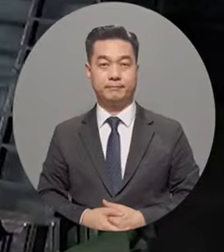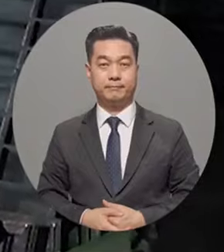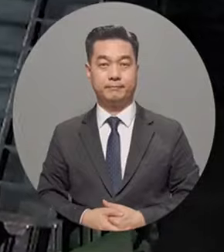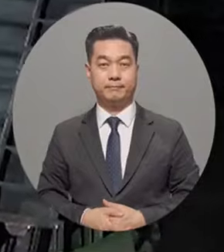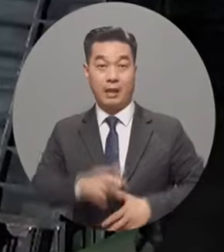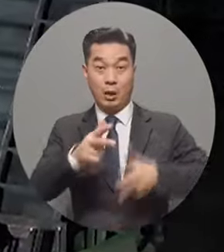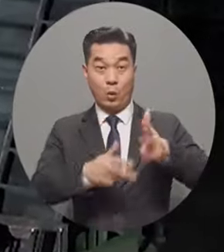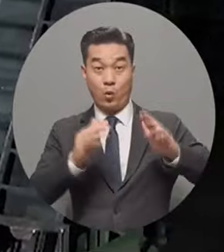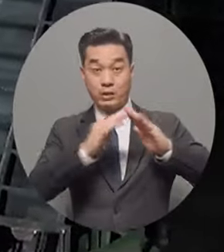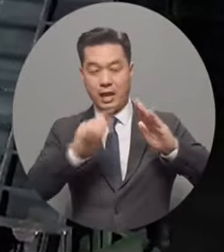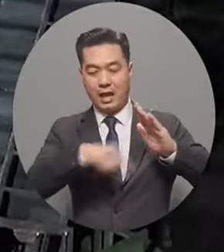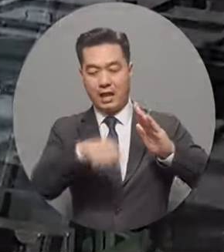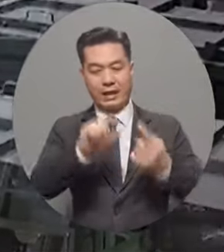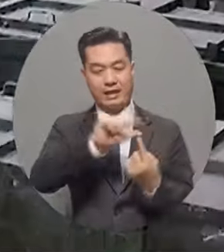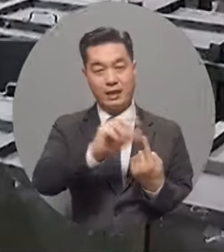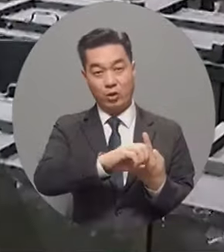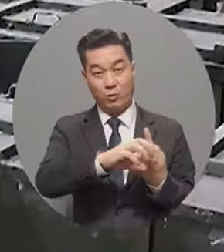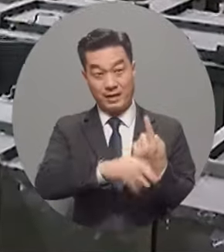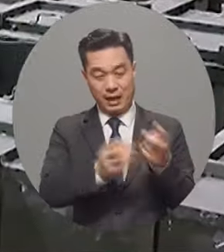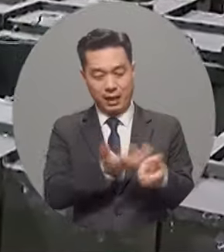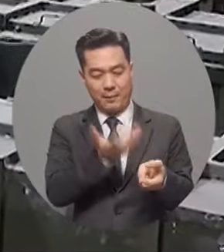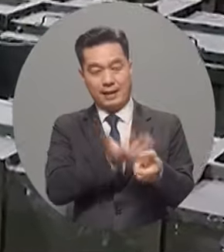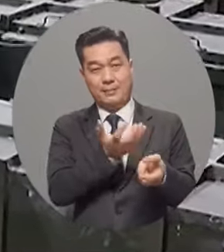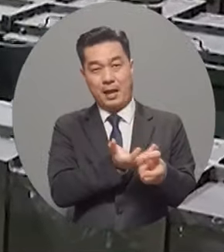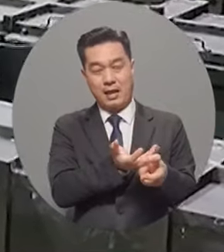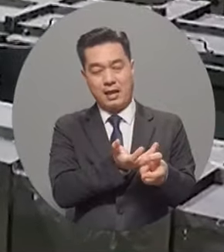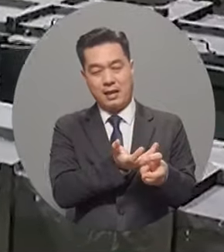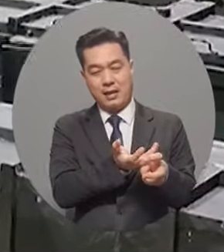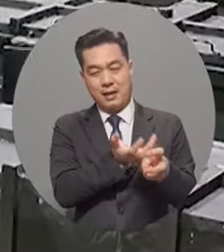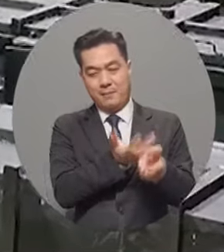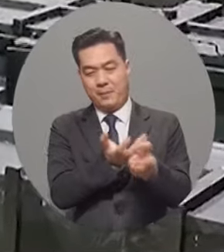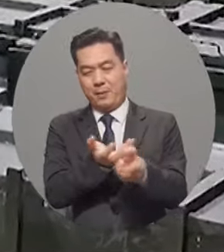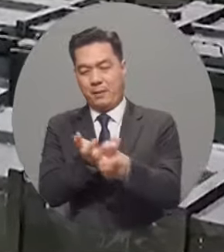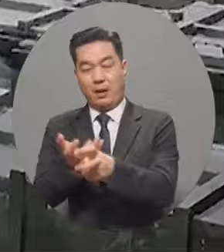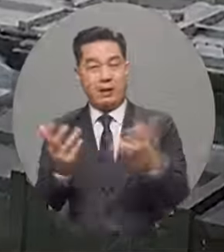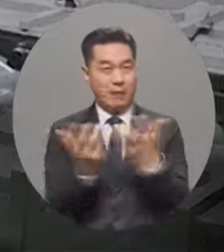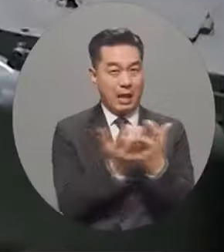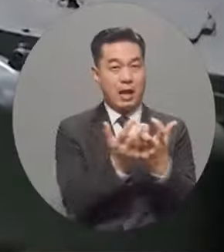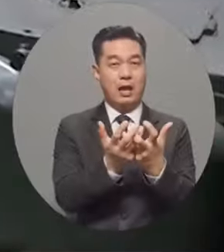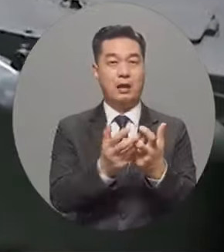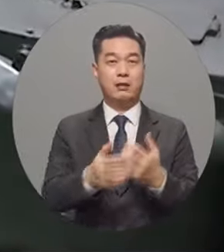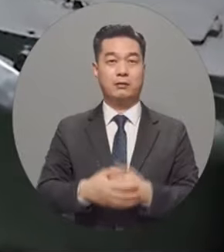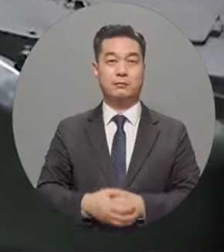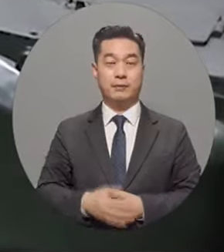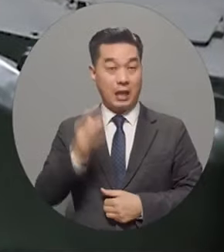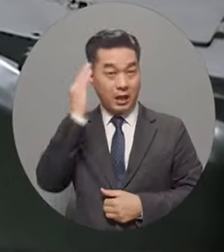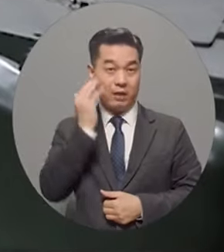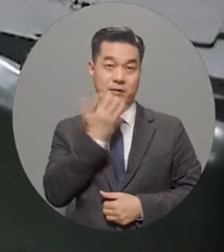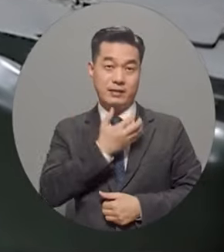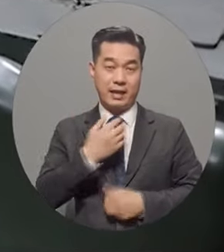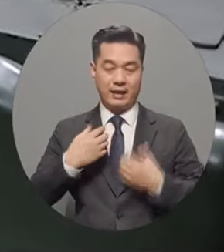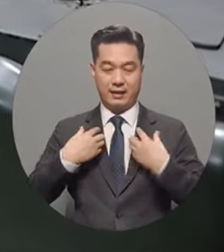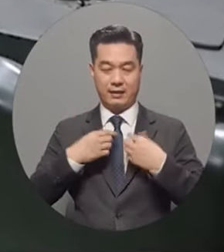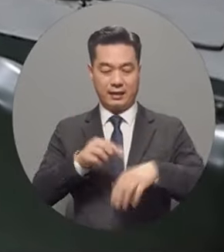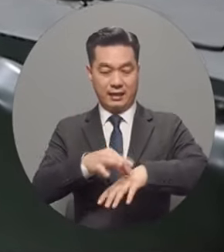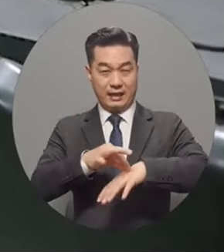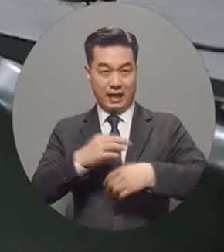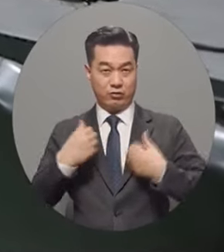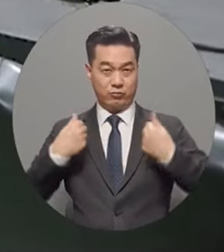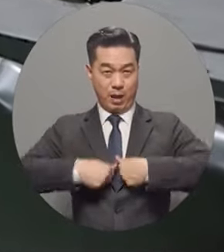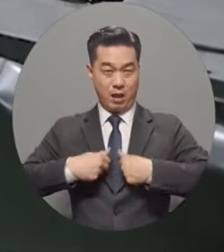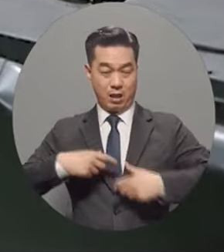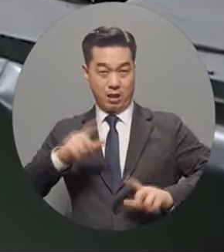공장 안에 탄도미사일 이동식 발사대 차량들이 가득 들어차 있습니다. 검은색 가죽 자켓을 입은 김정은